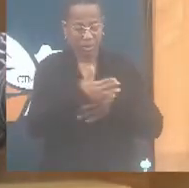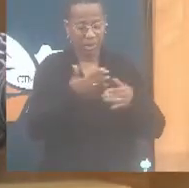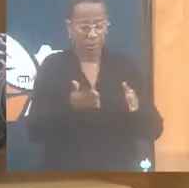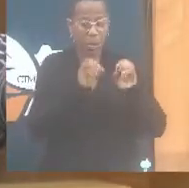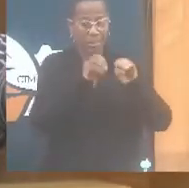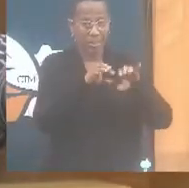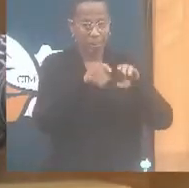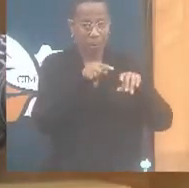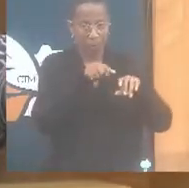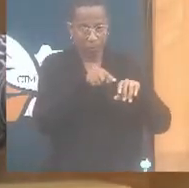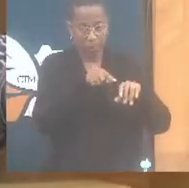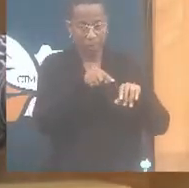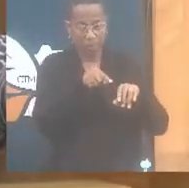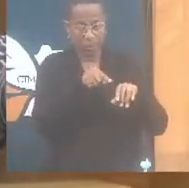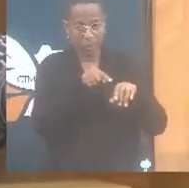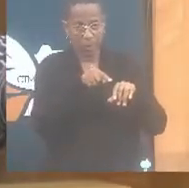l'enseignement,